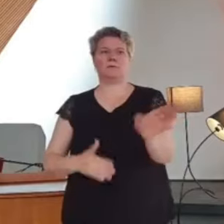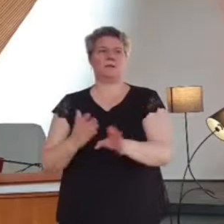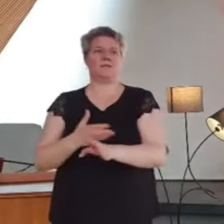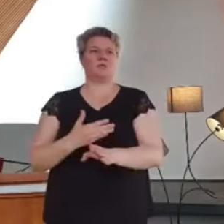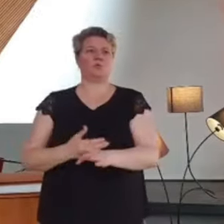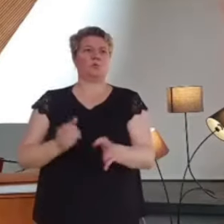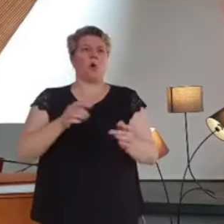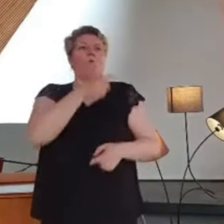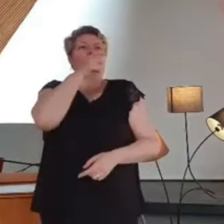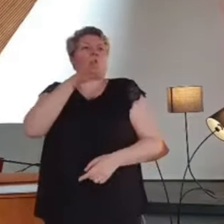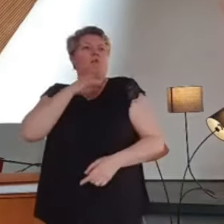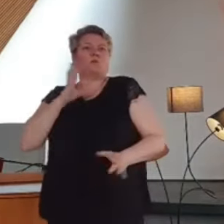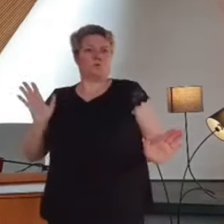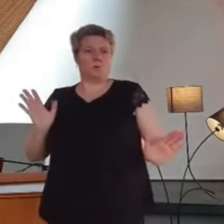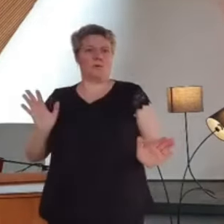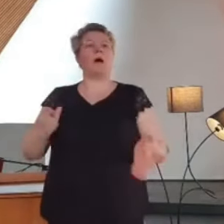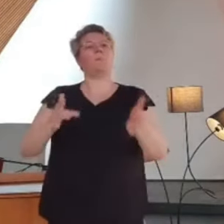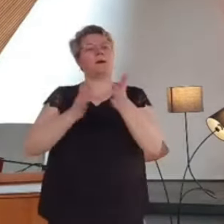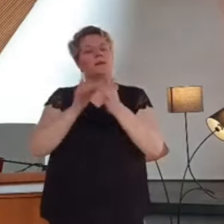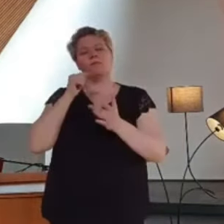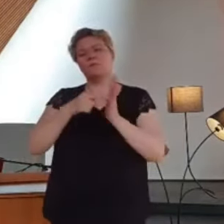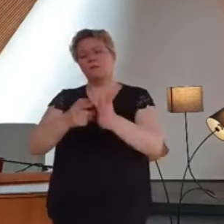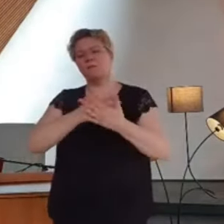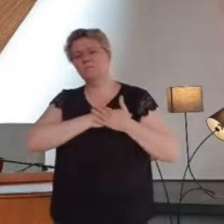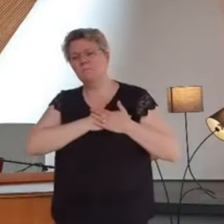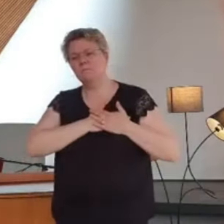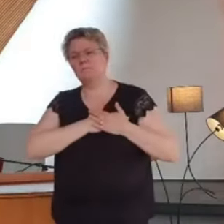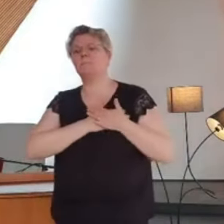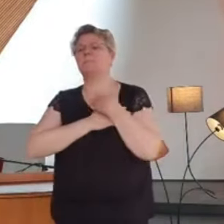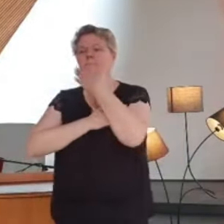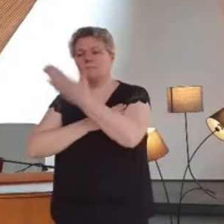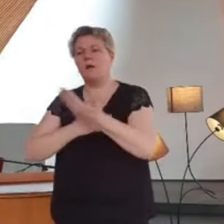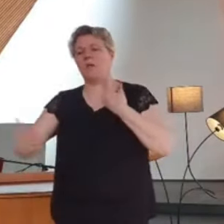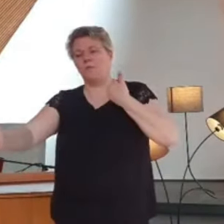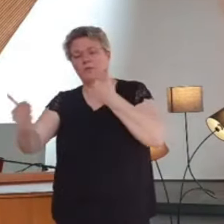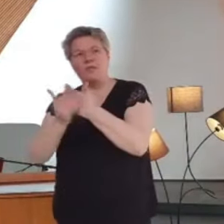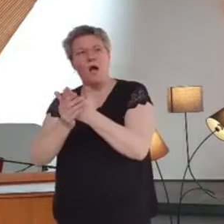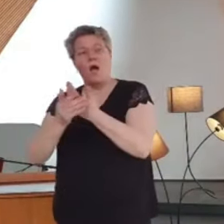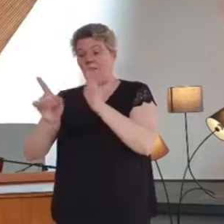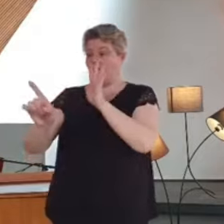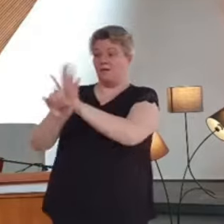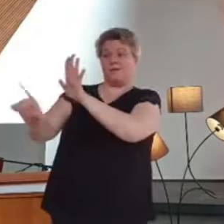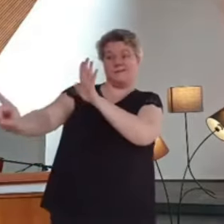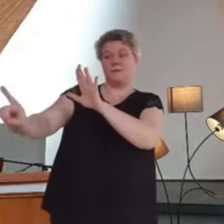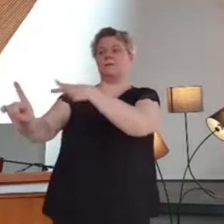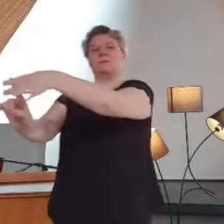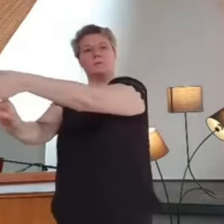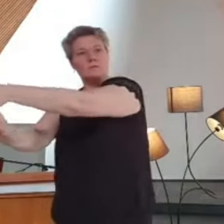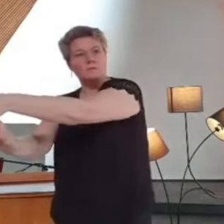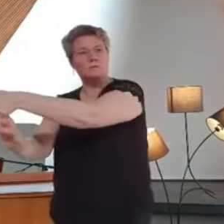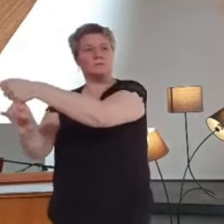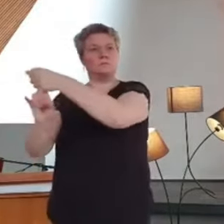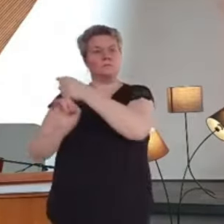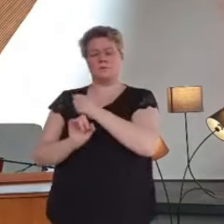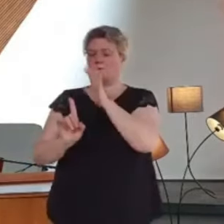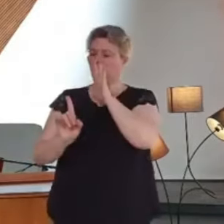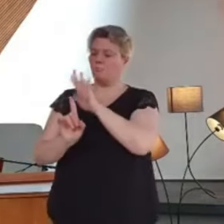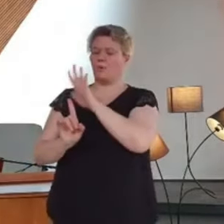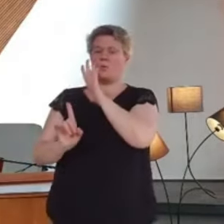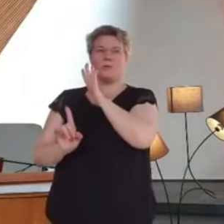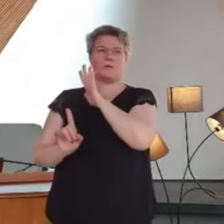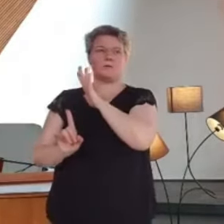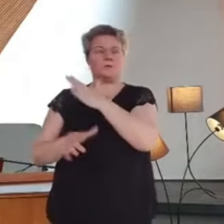Jesus berührt ihn, weil es Ausdruck seiner Liebe zu dem Menschen ist. Jesus berührt den Menschen als Ausdruck